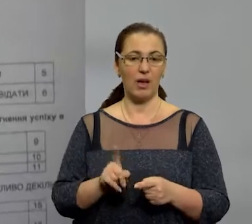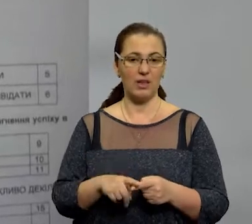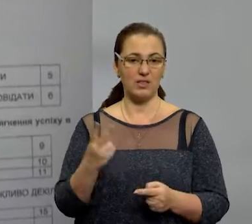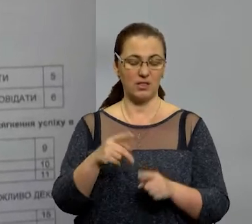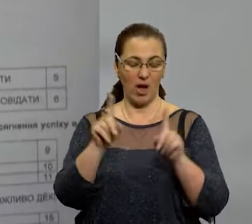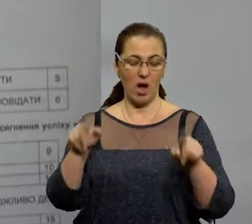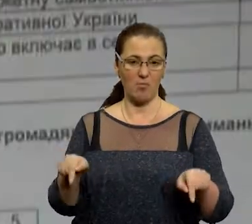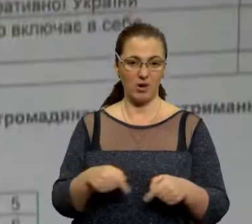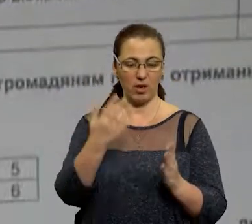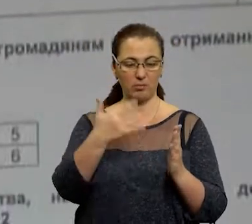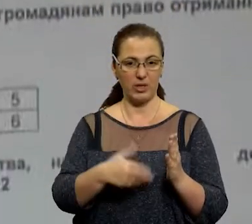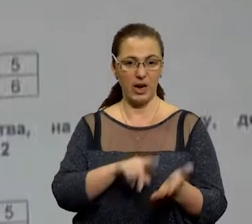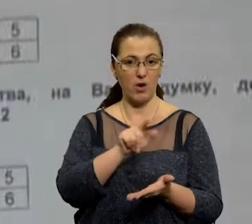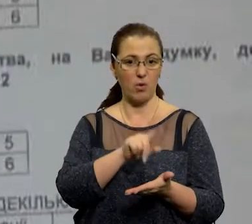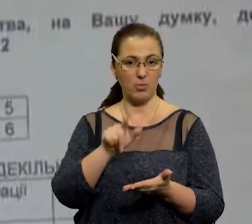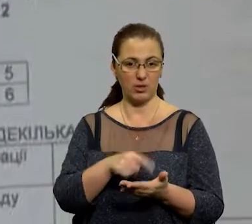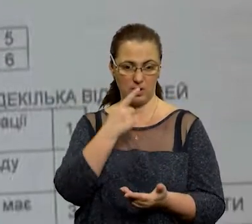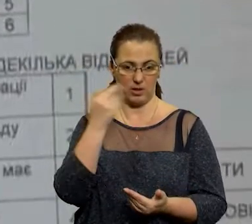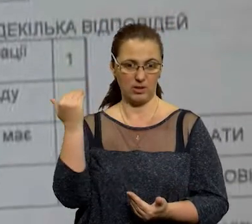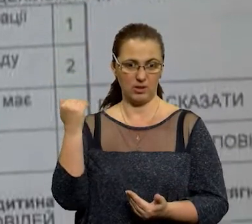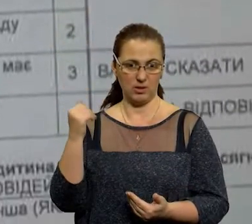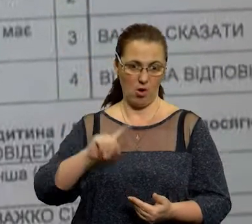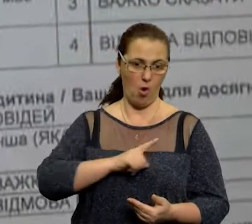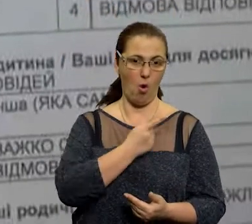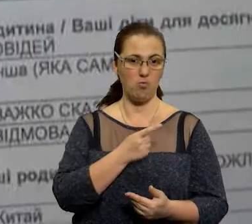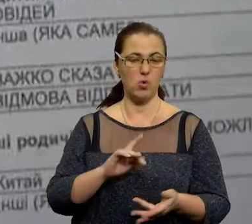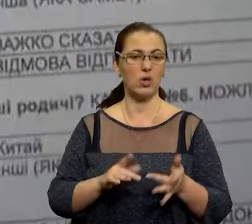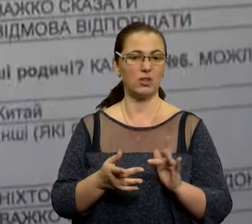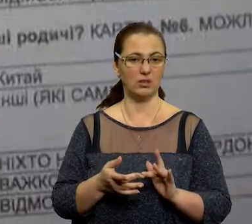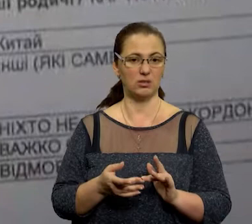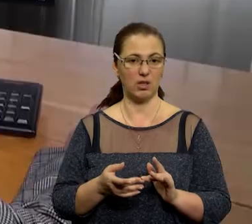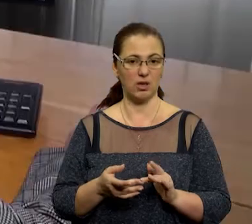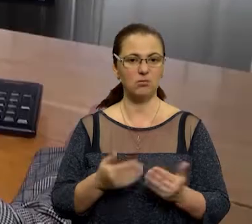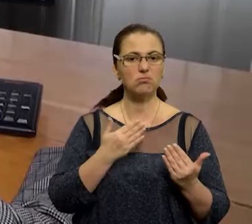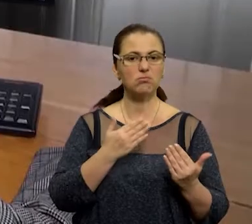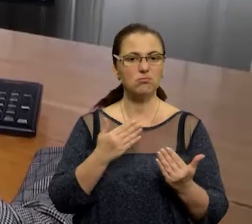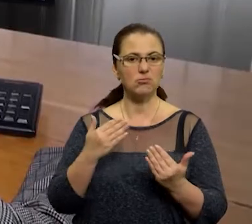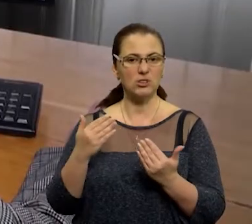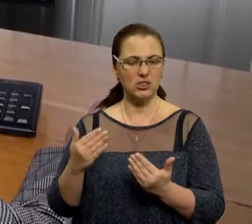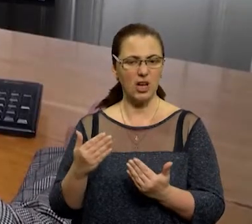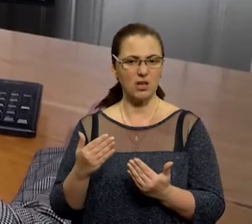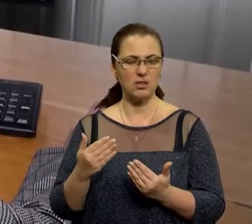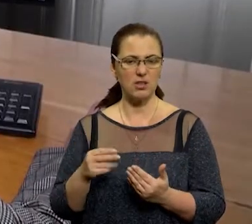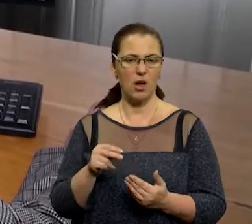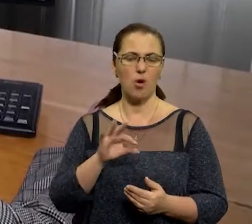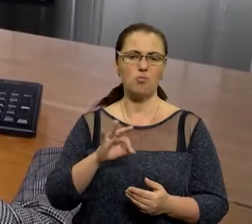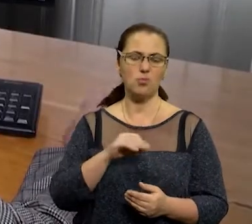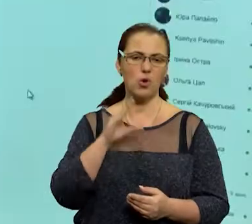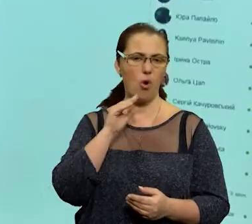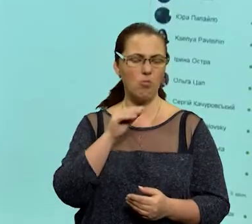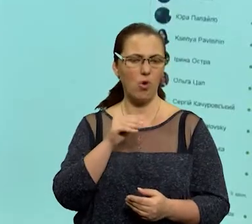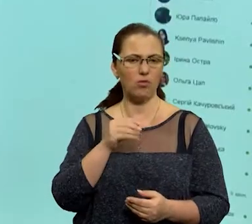переліком провокативних питань днями збурили соцмережі. Згідно з ними, львів'ян-респондентів соціологи допитували і про мовні